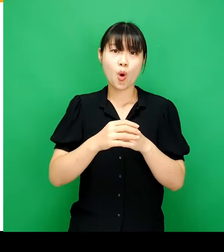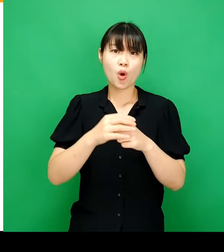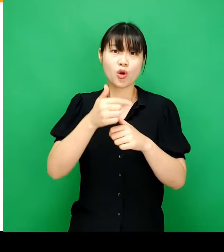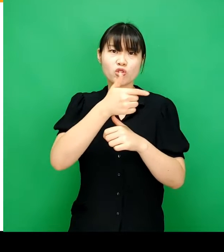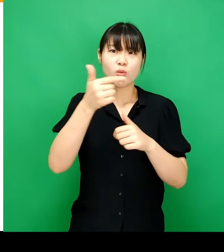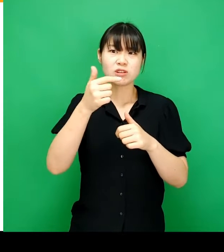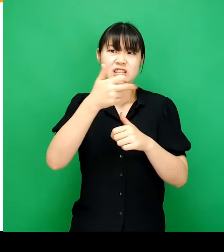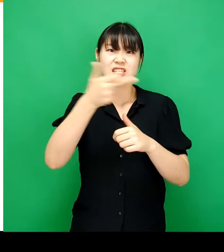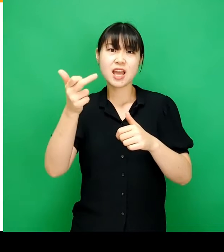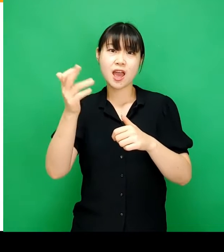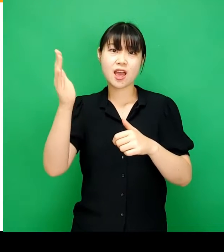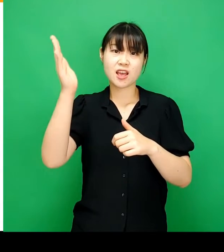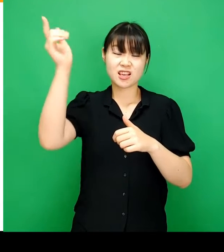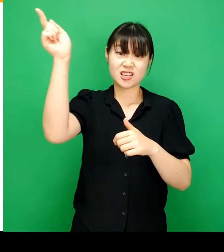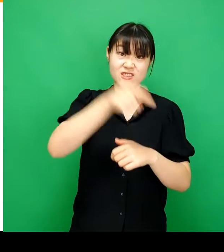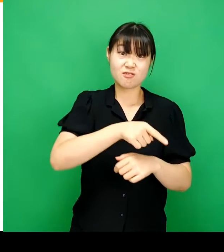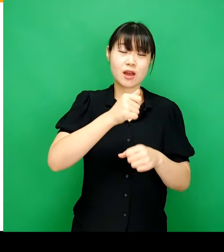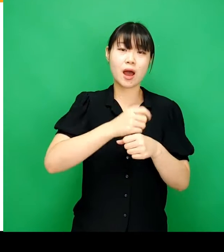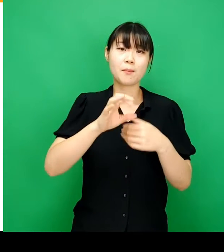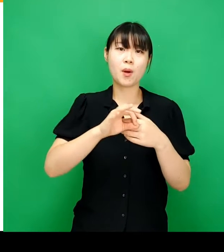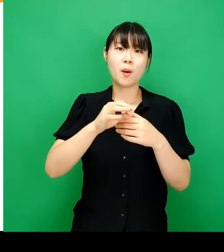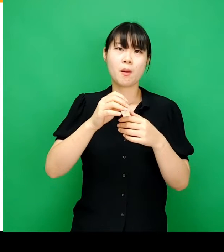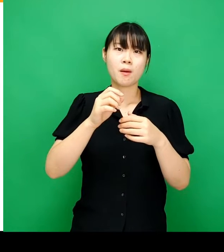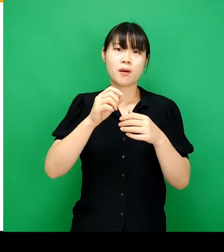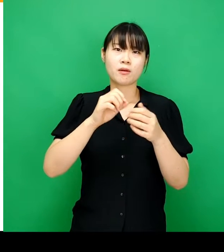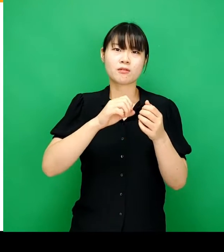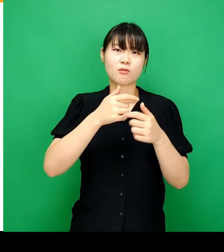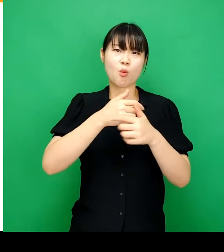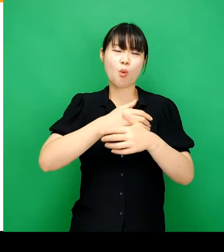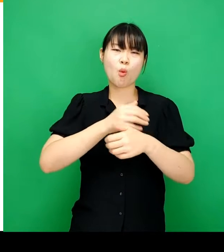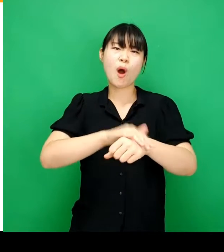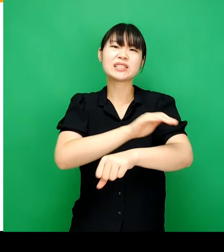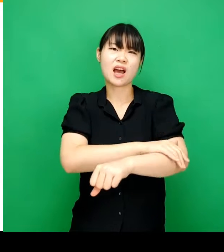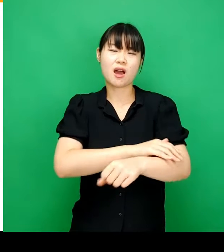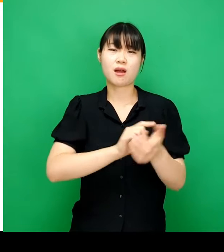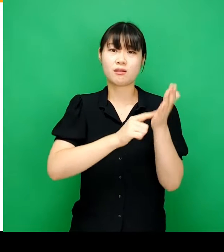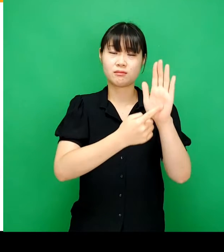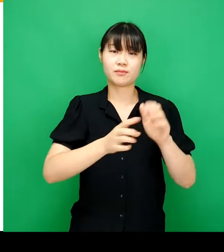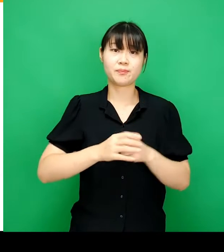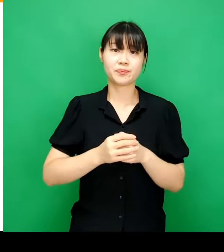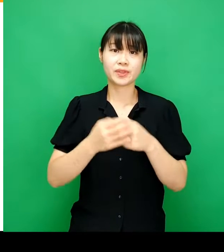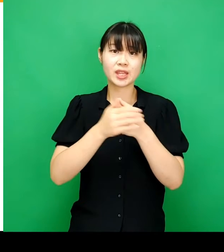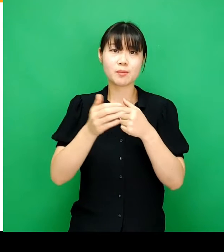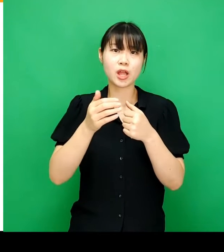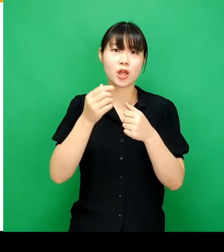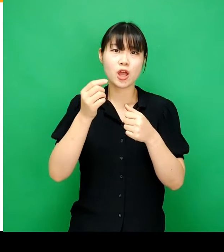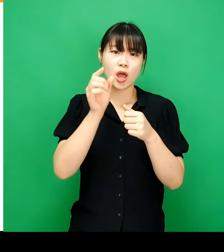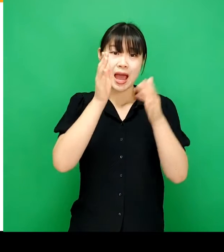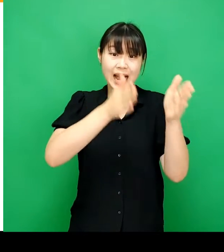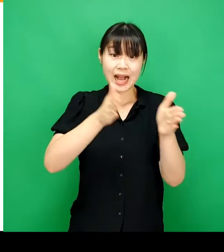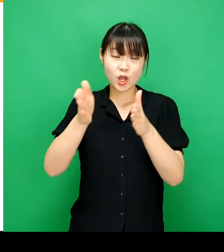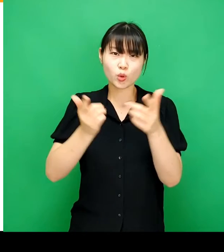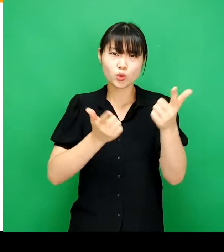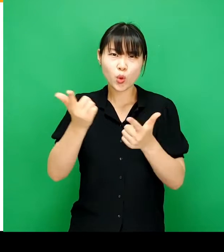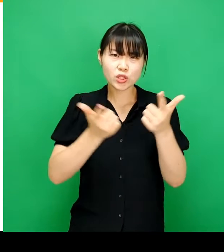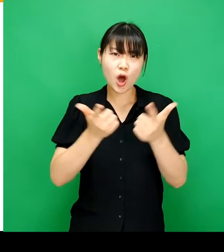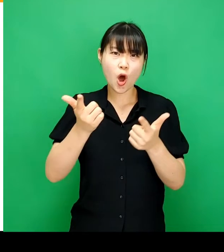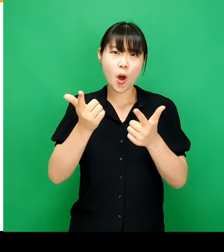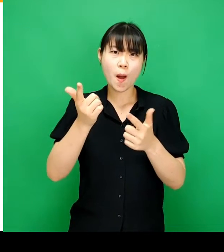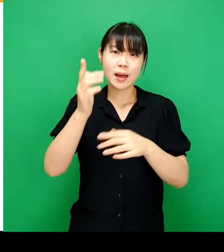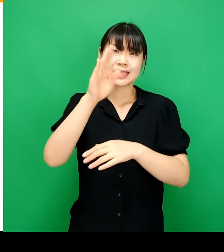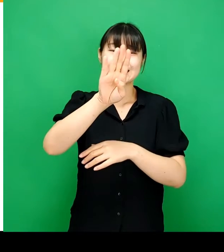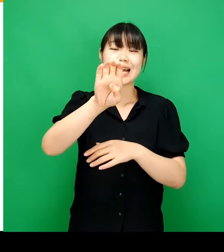않고 기울기를 너무 과장하면 메시지도 과장됩니다. 따라서 일반적으로는 눈금 간격을